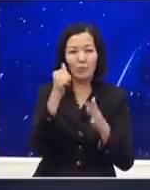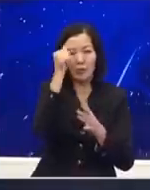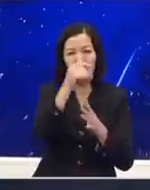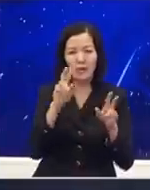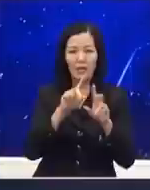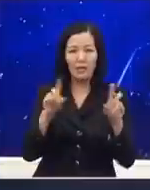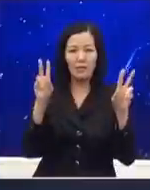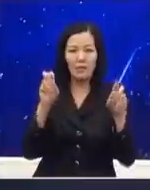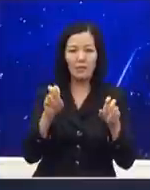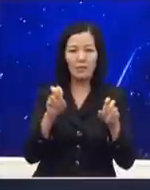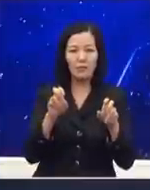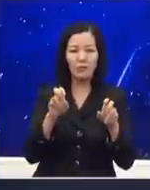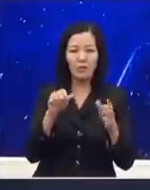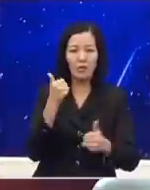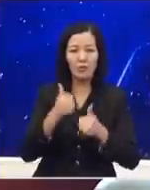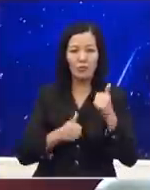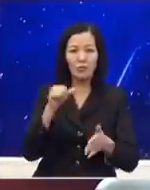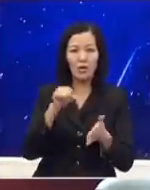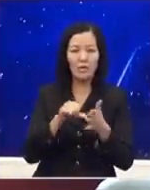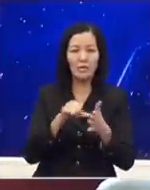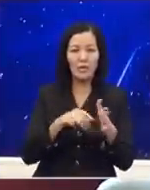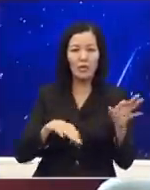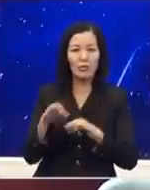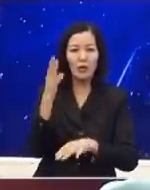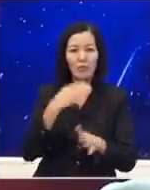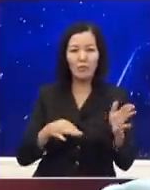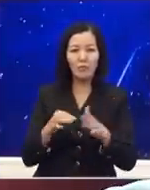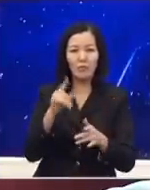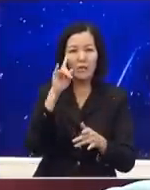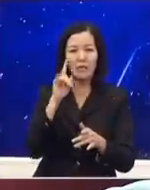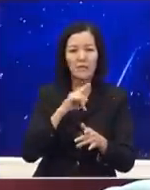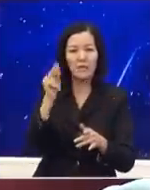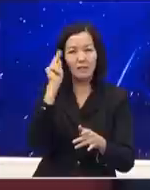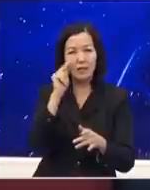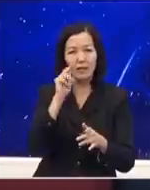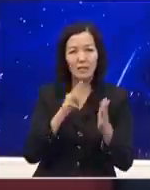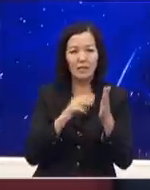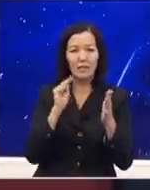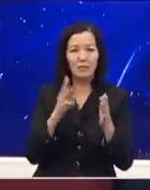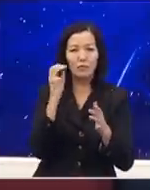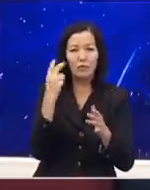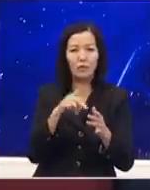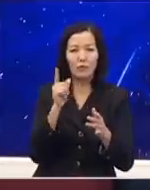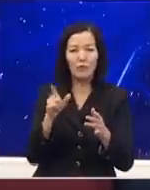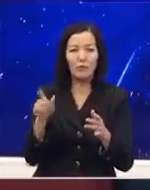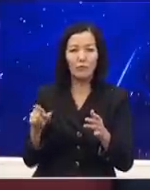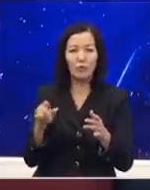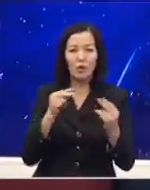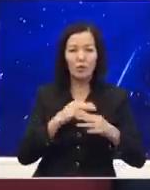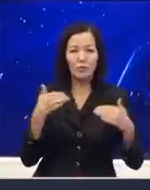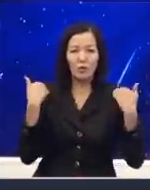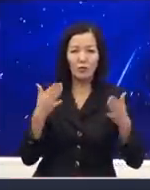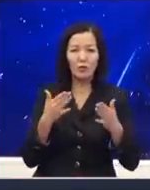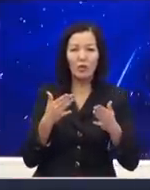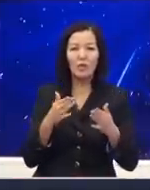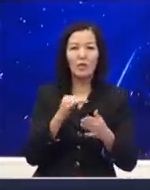жылдығы номинациясы бойынша бақ сынасқан. Аталған жобаға Алматы облысынан қазақ тілін меңгерген 8321 үміткер жұмыстарын ұсынған.